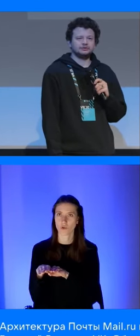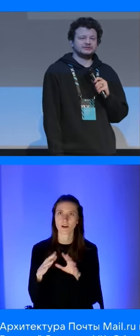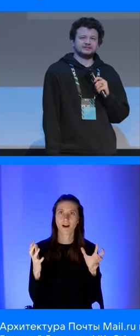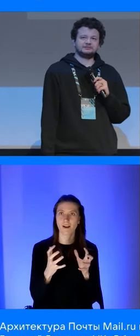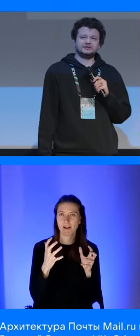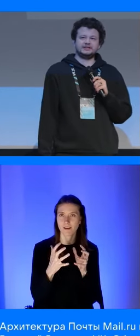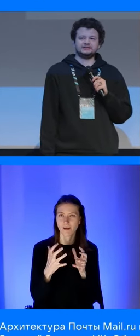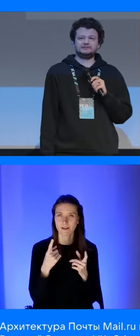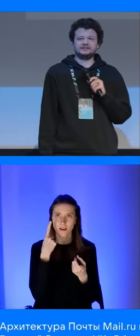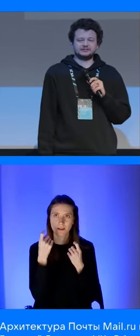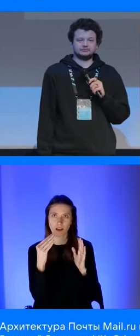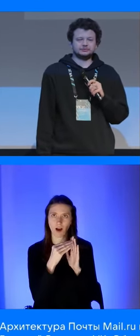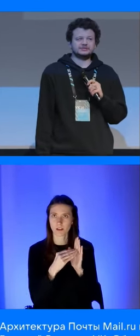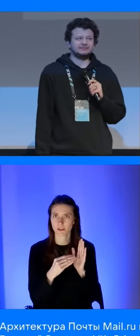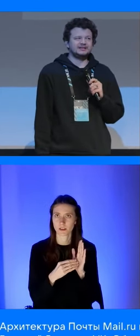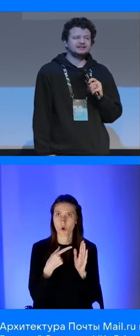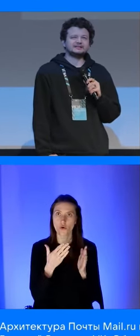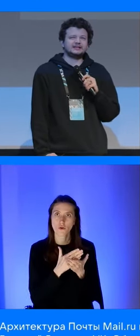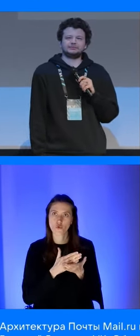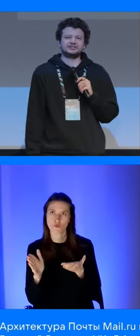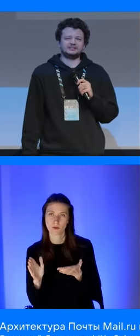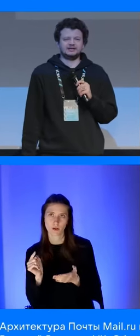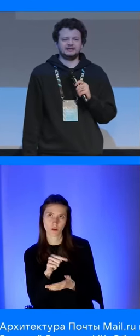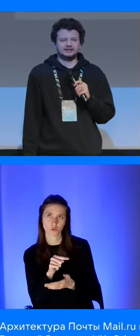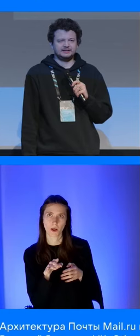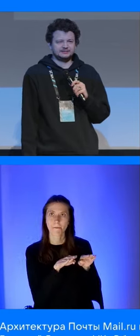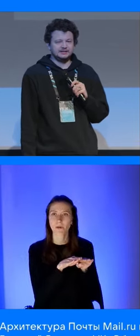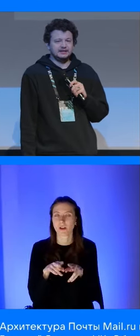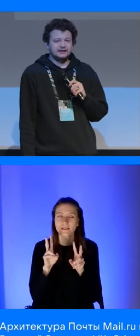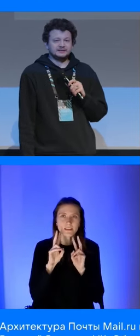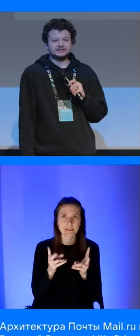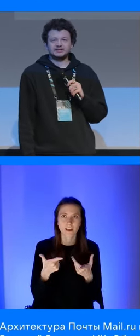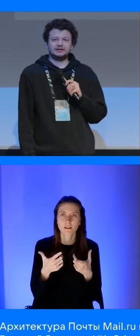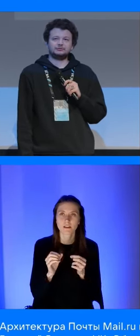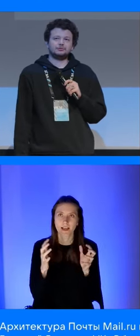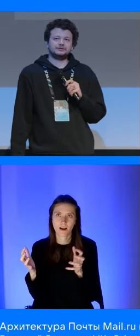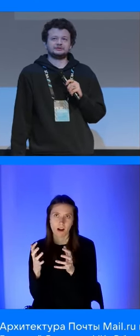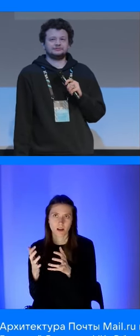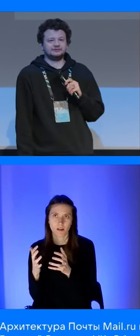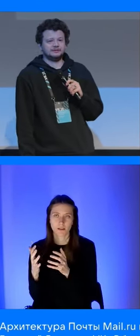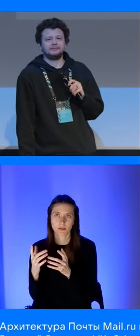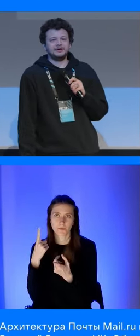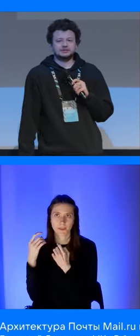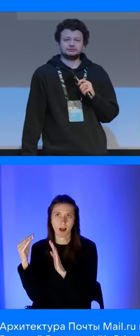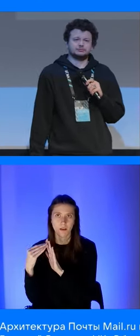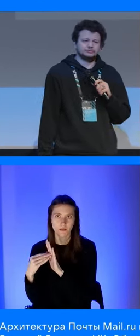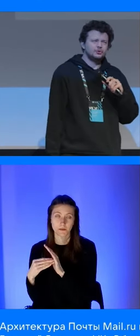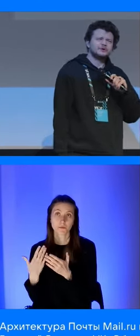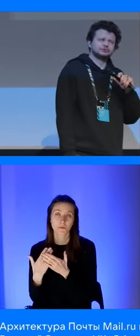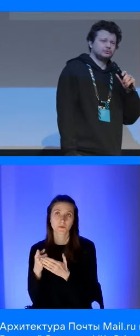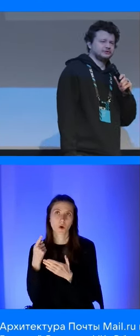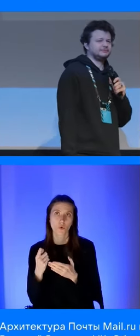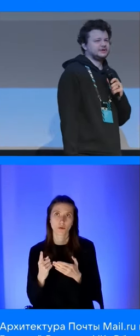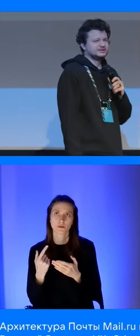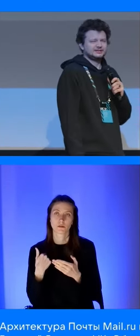данных, он из этого монолита вынесен. Ну, то есть монолит не знает вообще, где данные хранятся. Даже когда он ходит в мемкэш, он